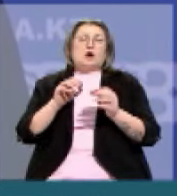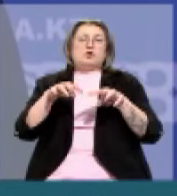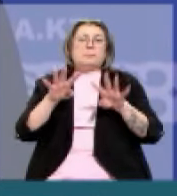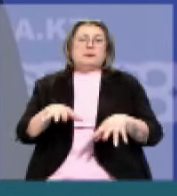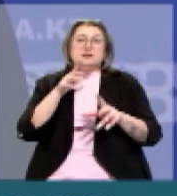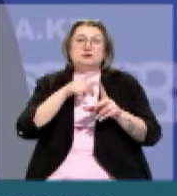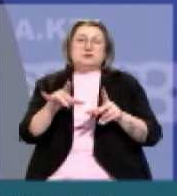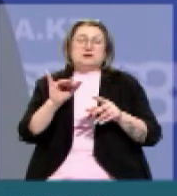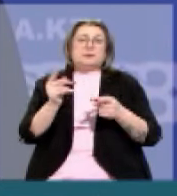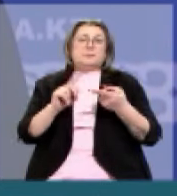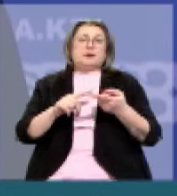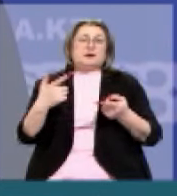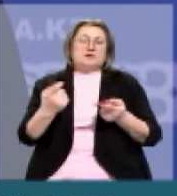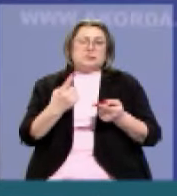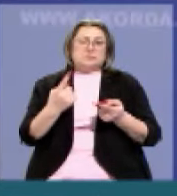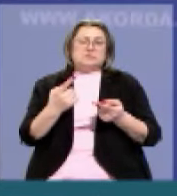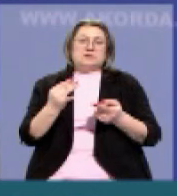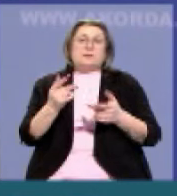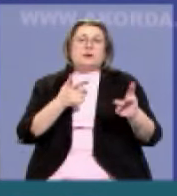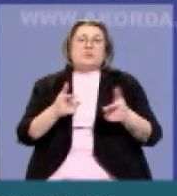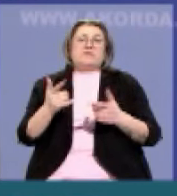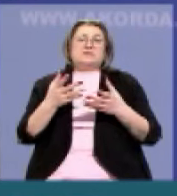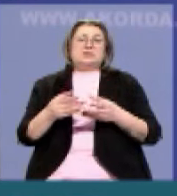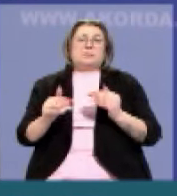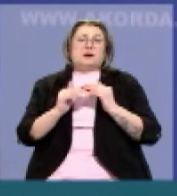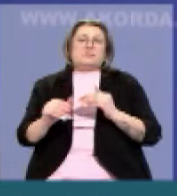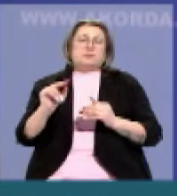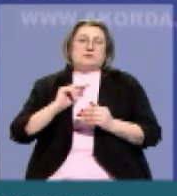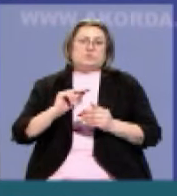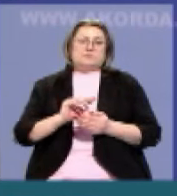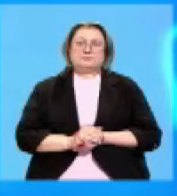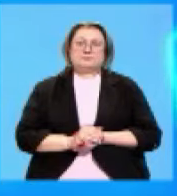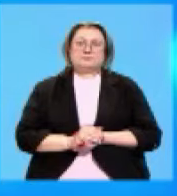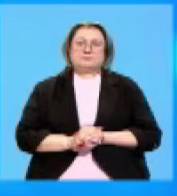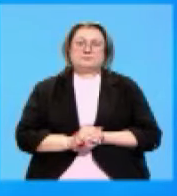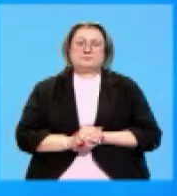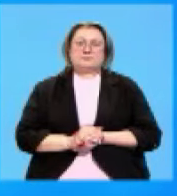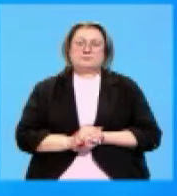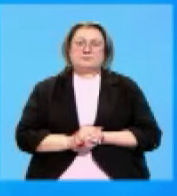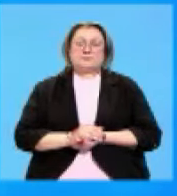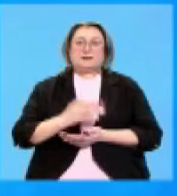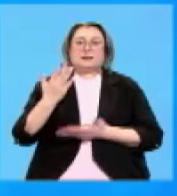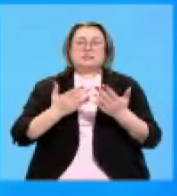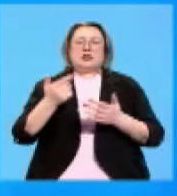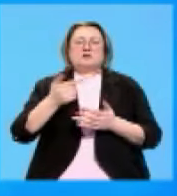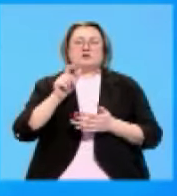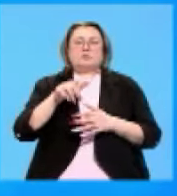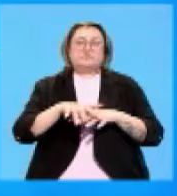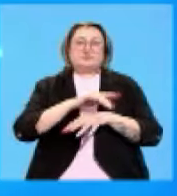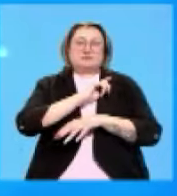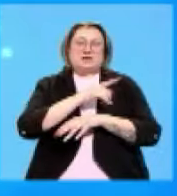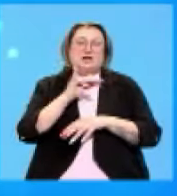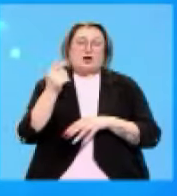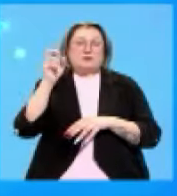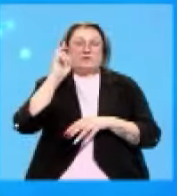жұмыстарға байланысты, және де облыстың одан да газдандыру мәселесіне біраз назар аударылды. Азаматтық қоғам мықты болса, мемлекет те